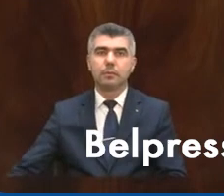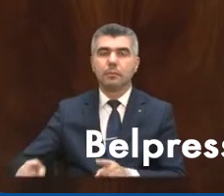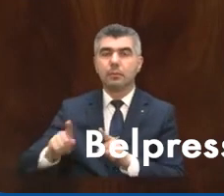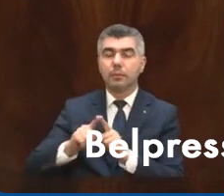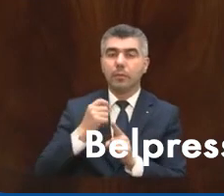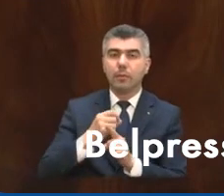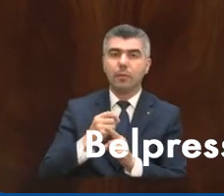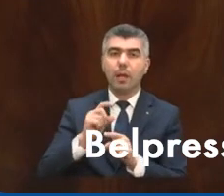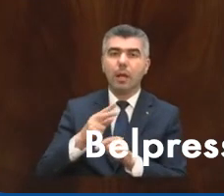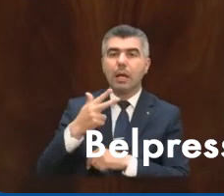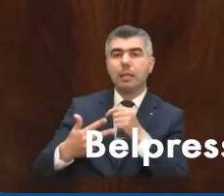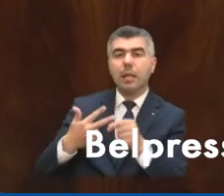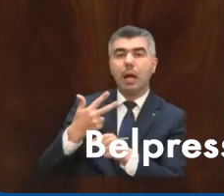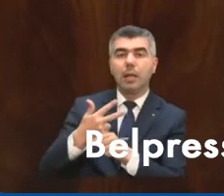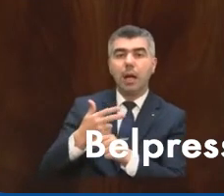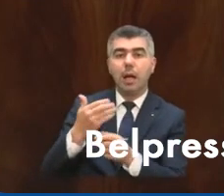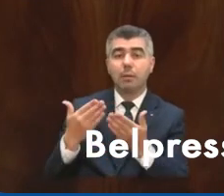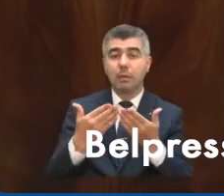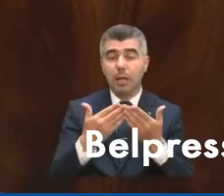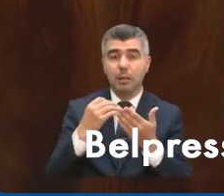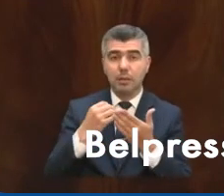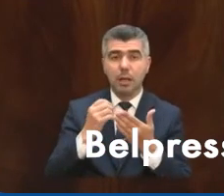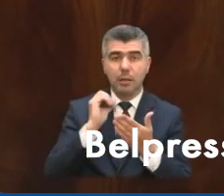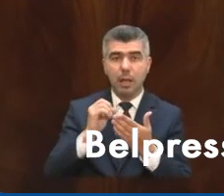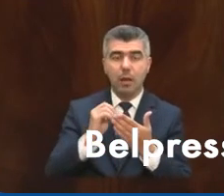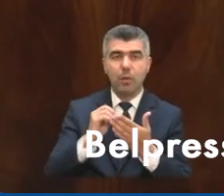بسلك الاجازه في التربيه.